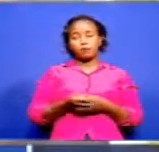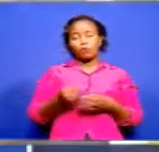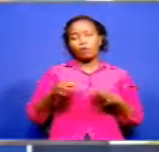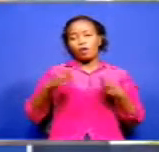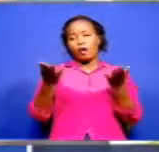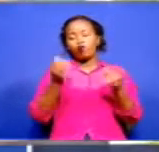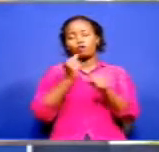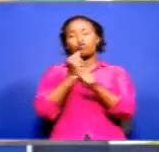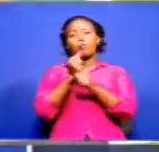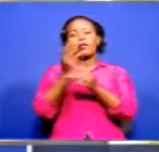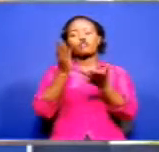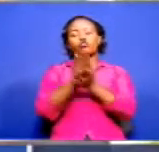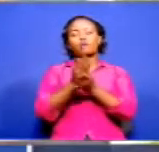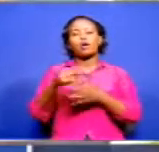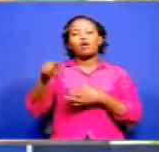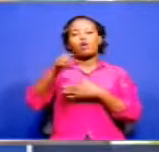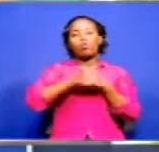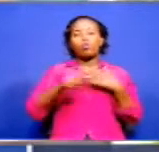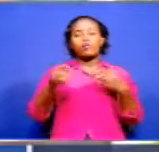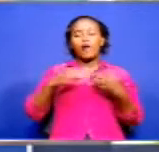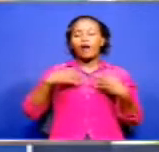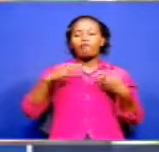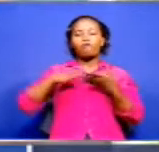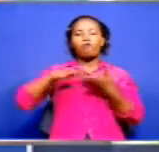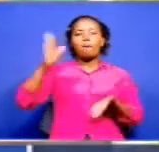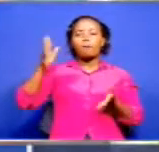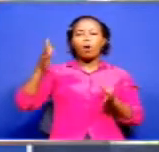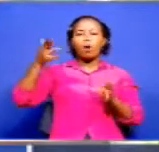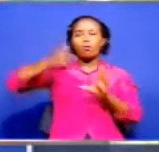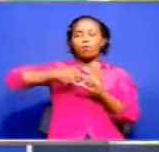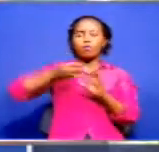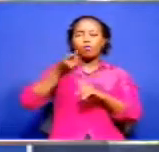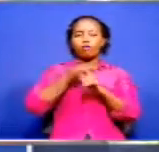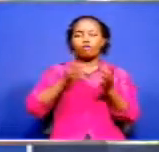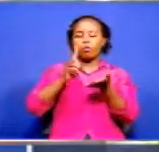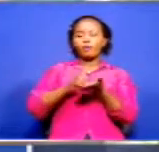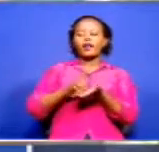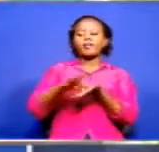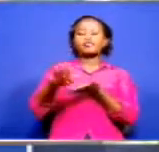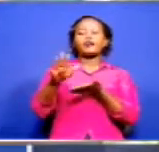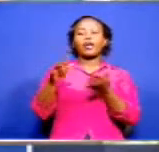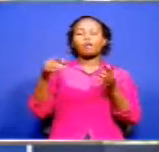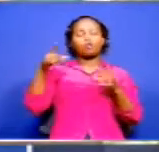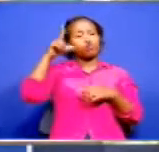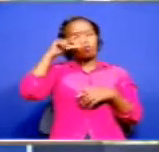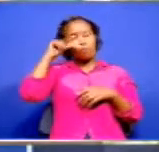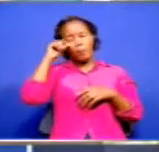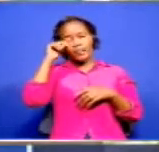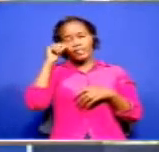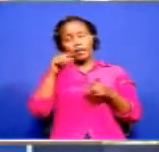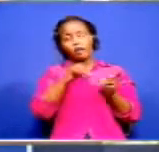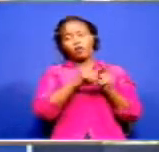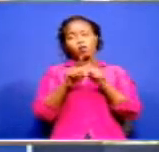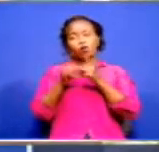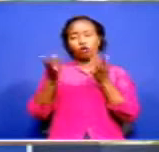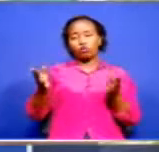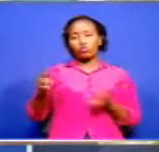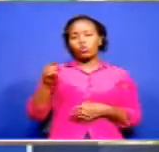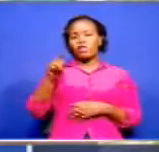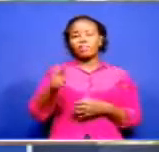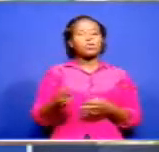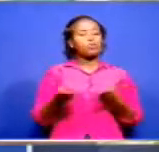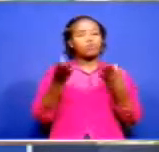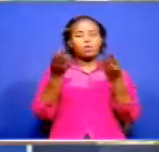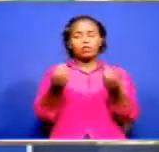kujenga pipeline ya gas kutoka Dar es Salaam mpaka Mombasa, na hiyo